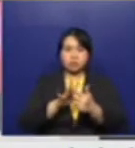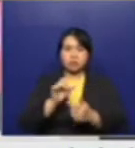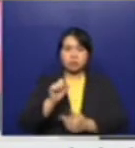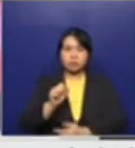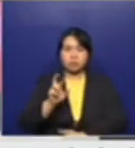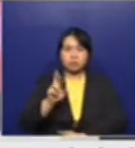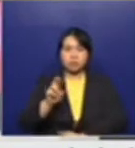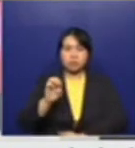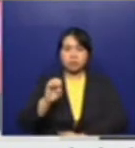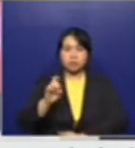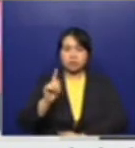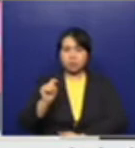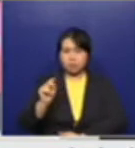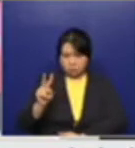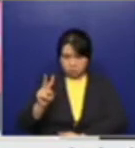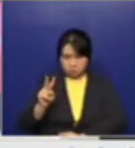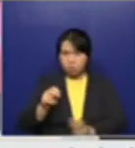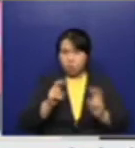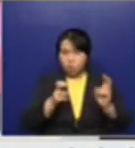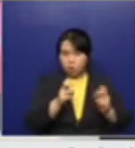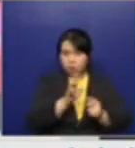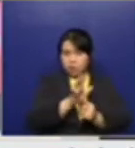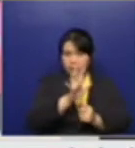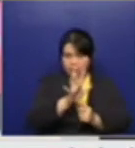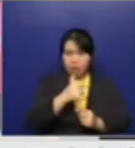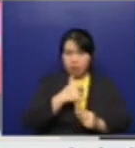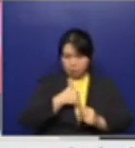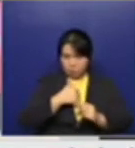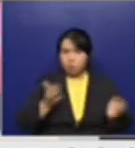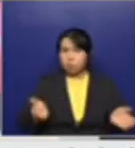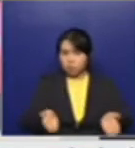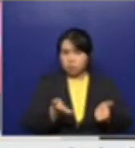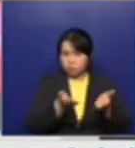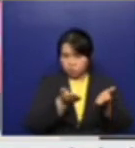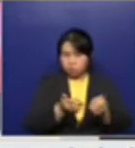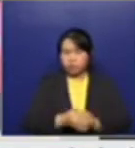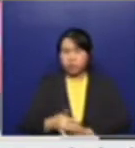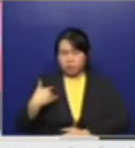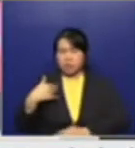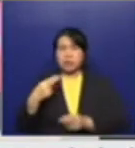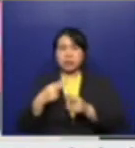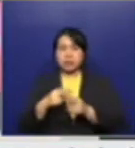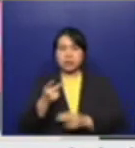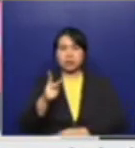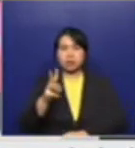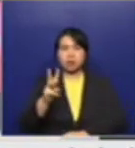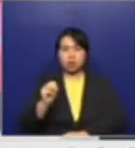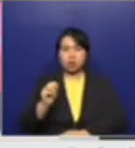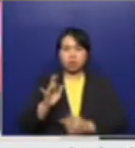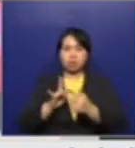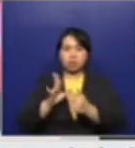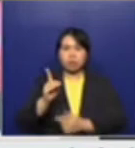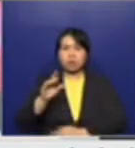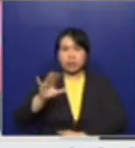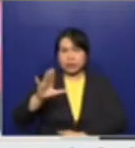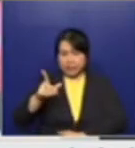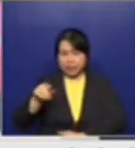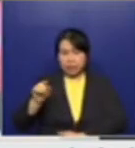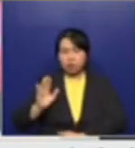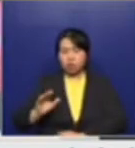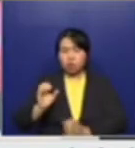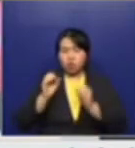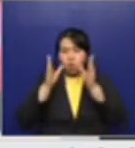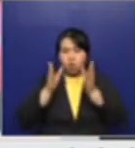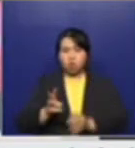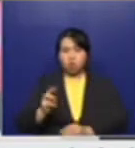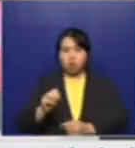ที่5และยติที่ของท่านคมเดชชัยศิวมงคลและยติของท่านครูมานิต